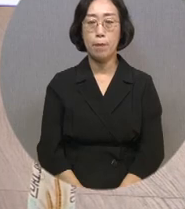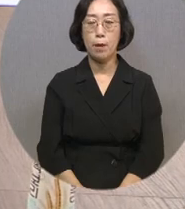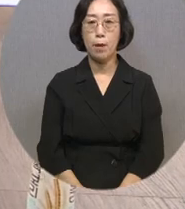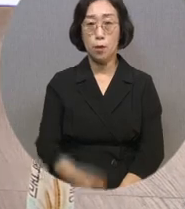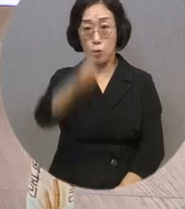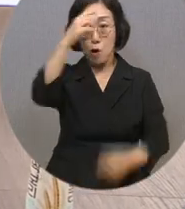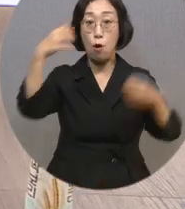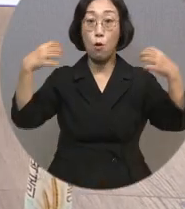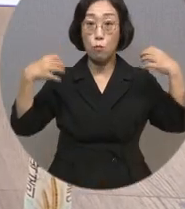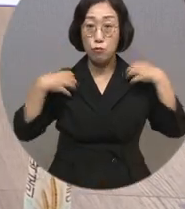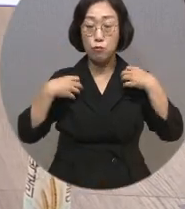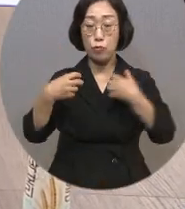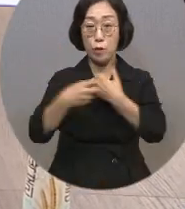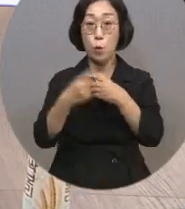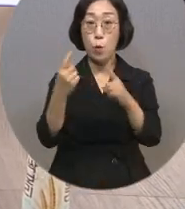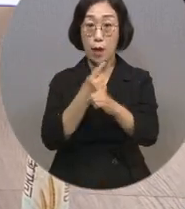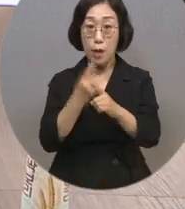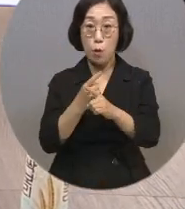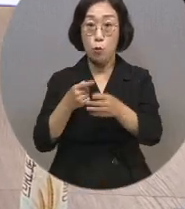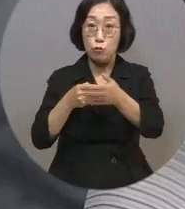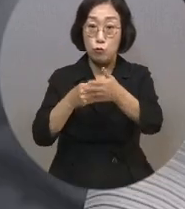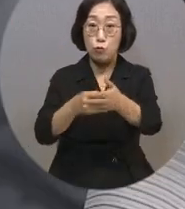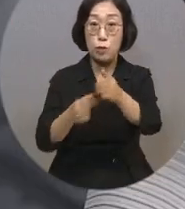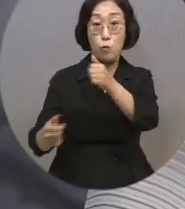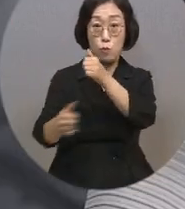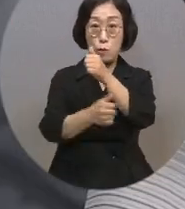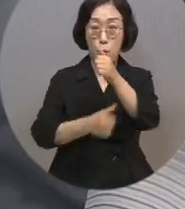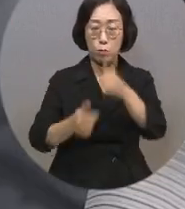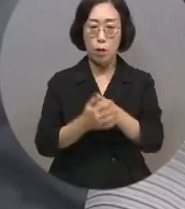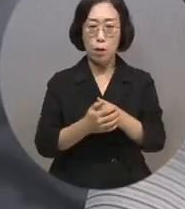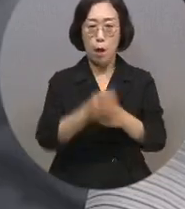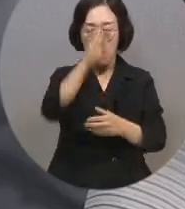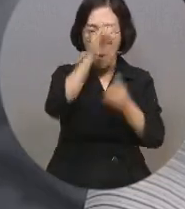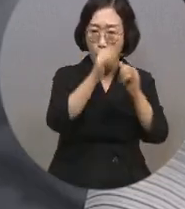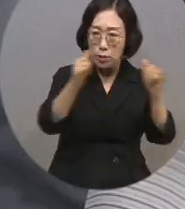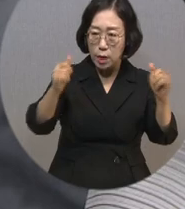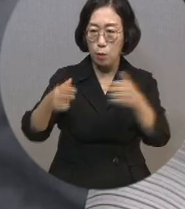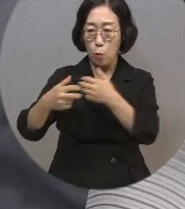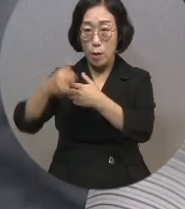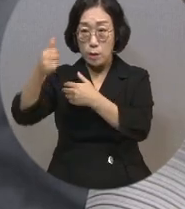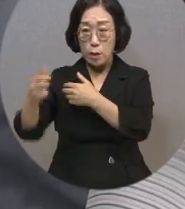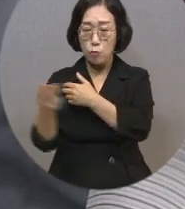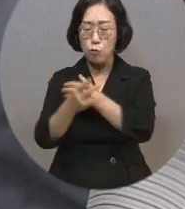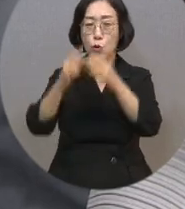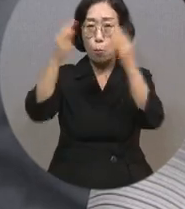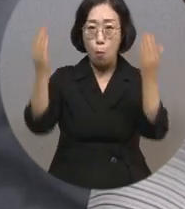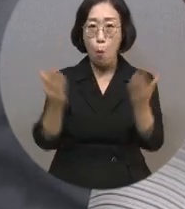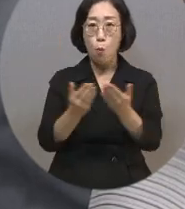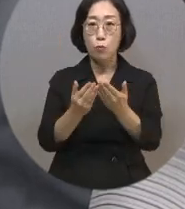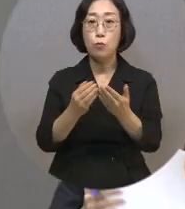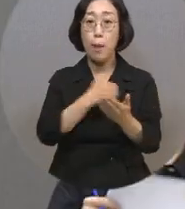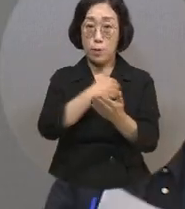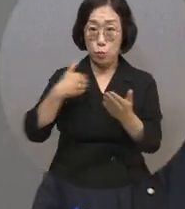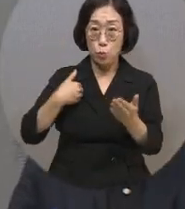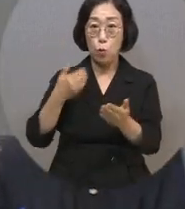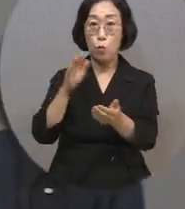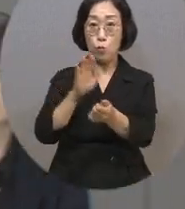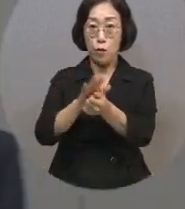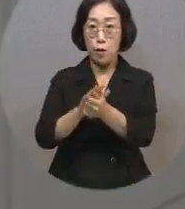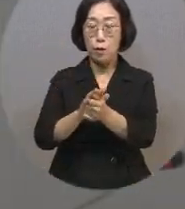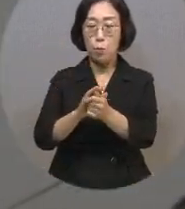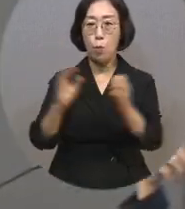보건복지부 의료개혁추진단은 환자, 의료진 모두를 위한 의료사고 안전망 구축 방향 공개 토론회를